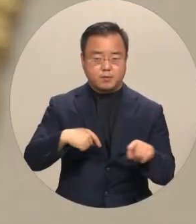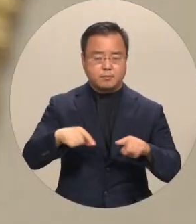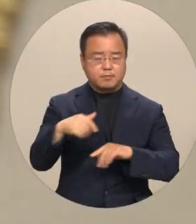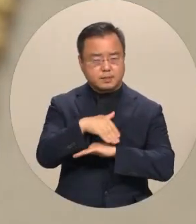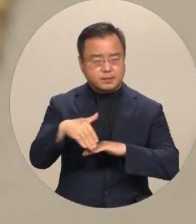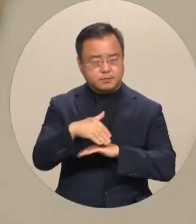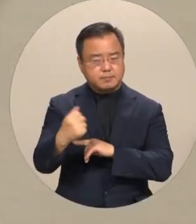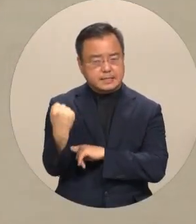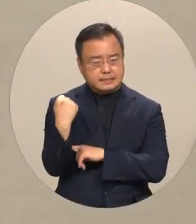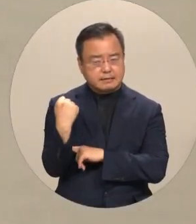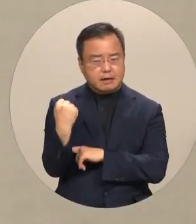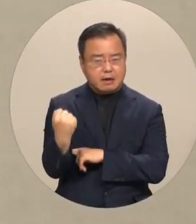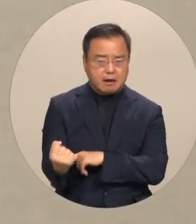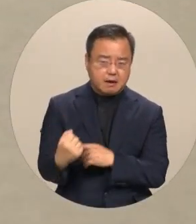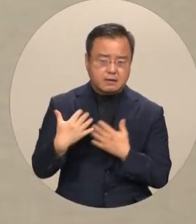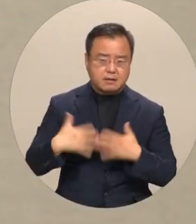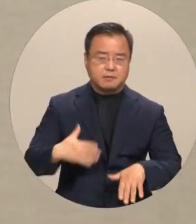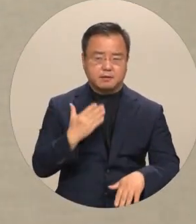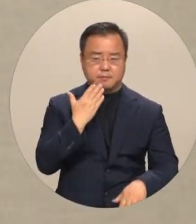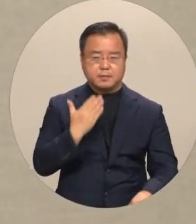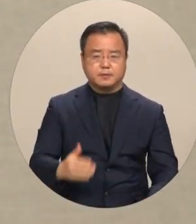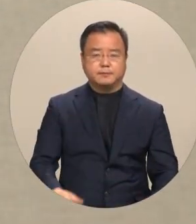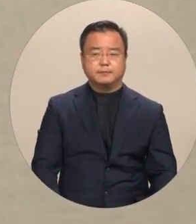놓였습니다 뉴스 금입니다